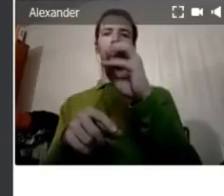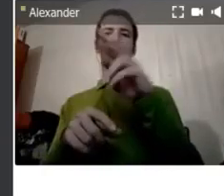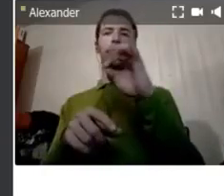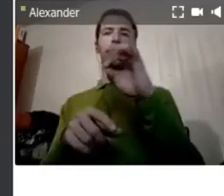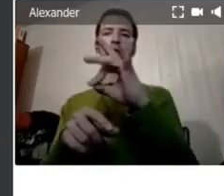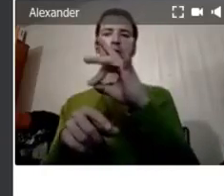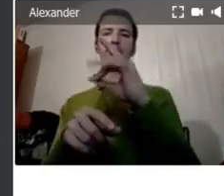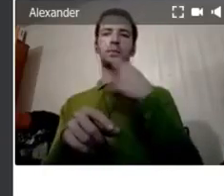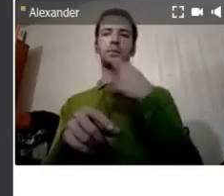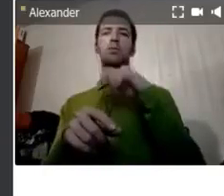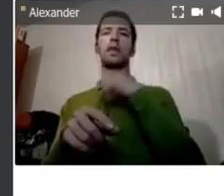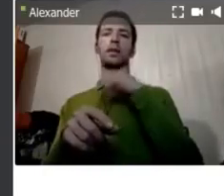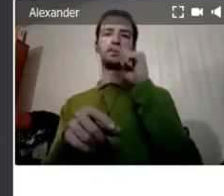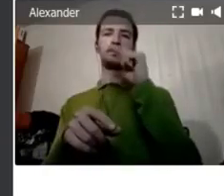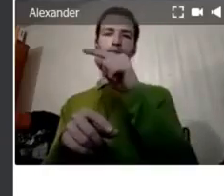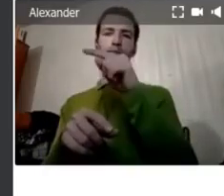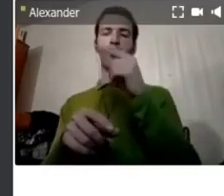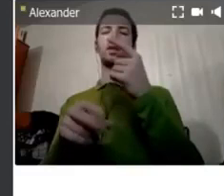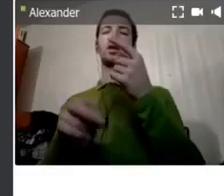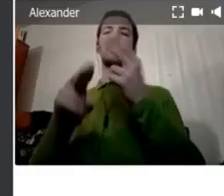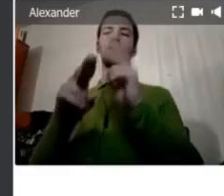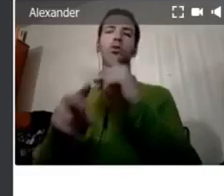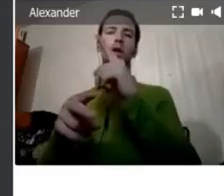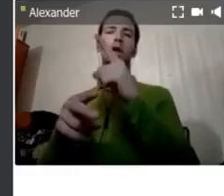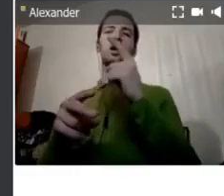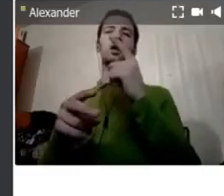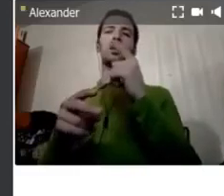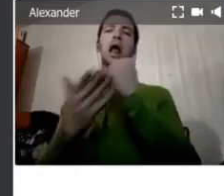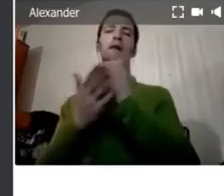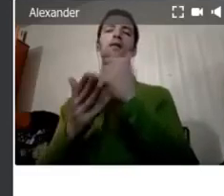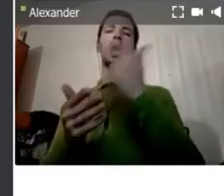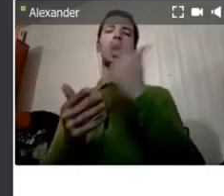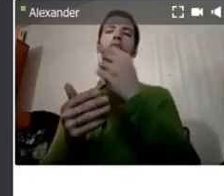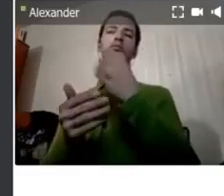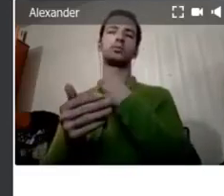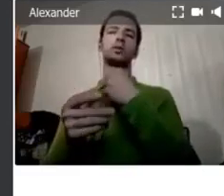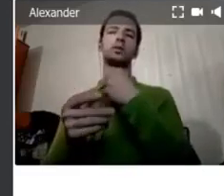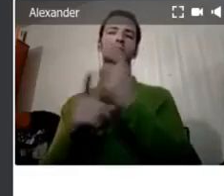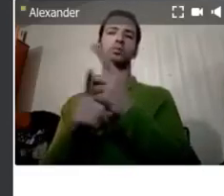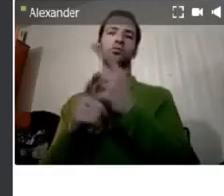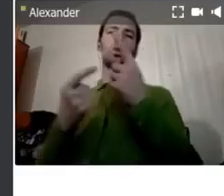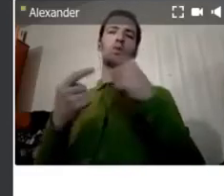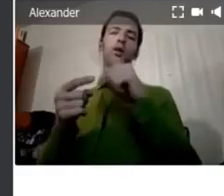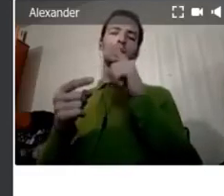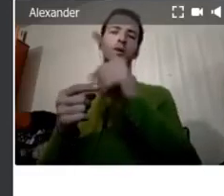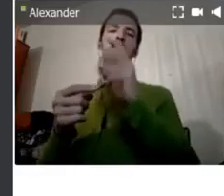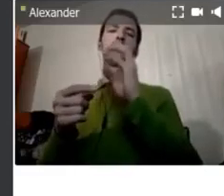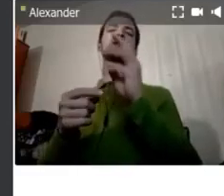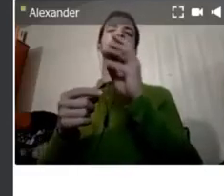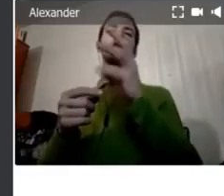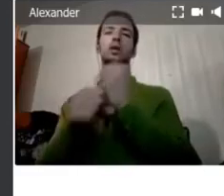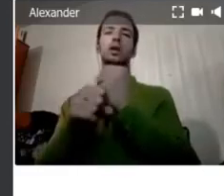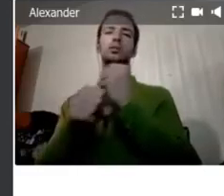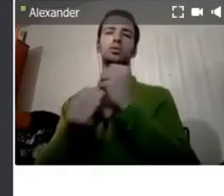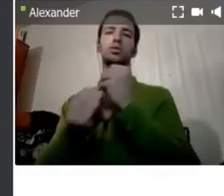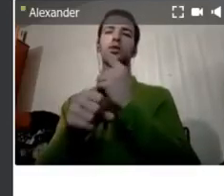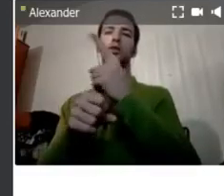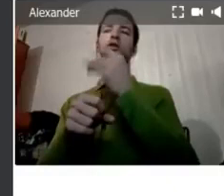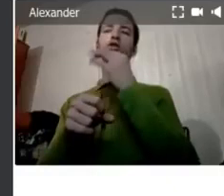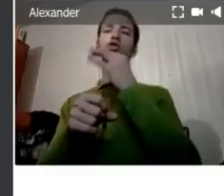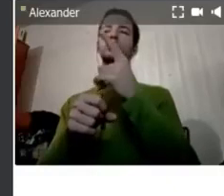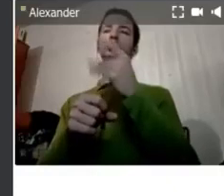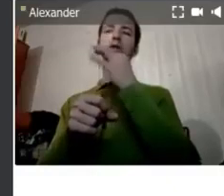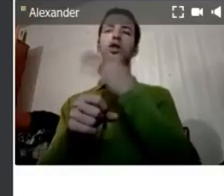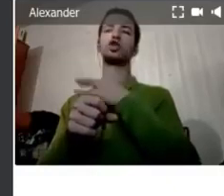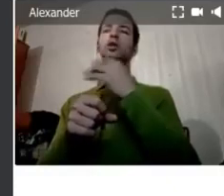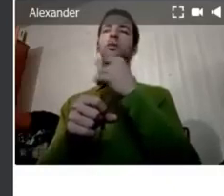и я скажу, что это за компания. Так вот, мы работаем с такими, не побоюсь этого слова, мировыми гигантами.